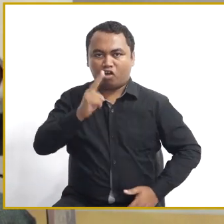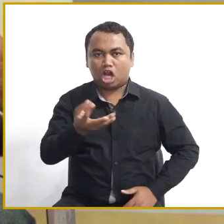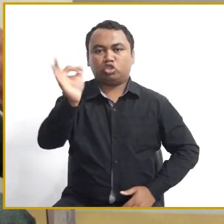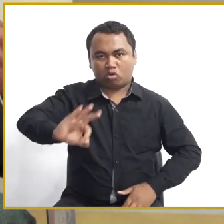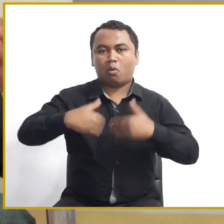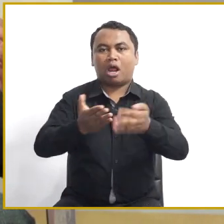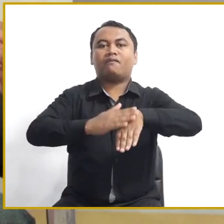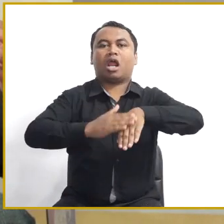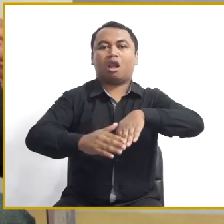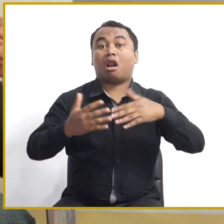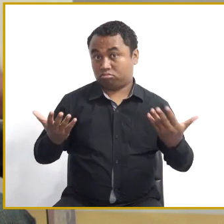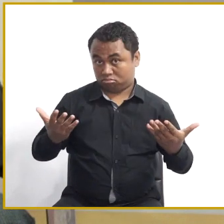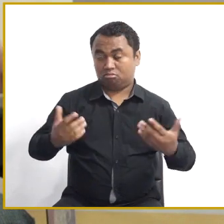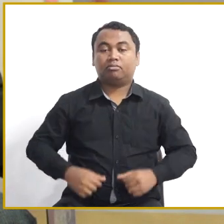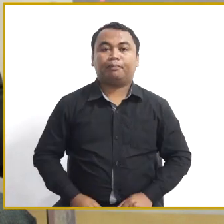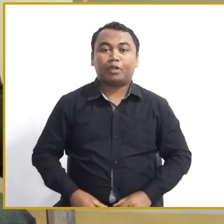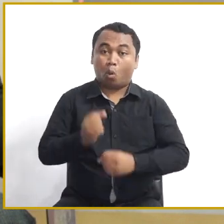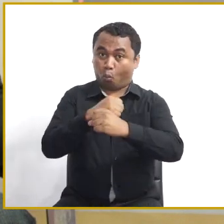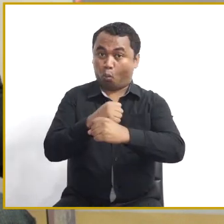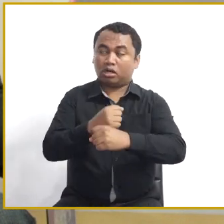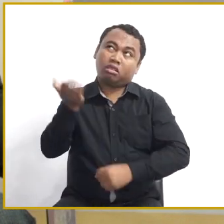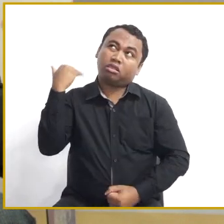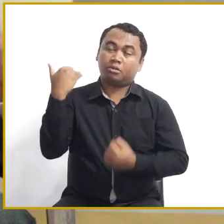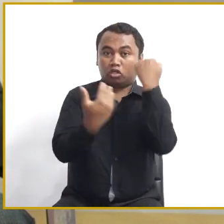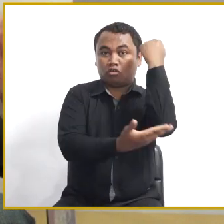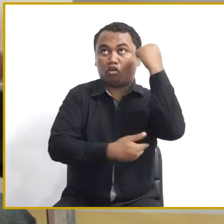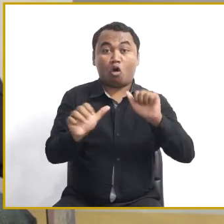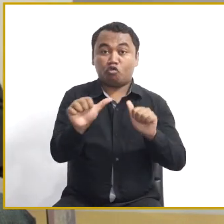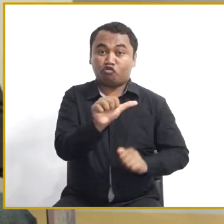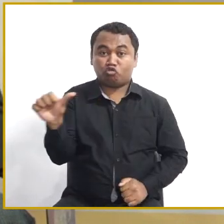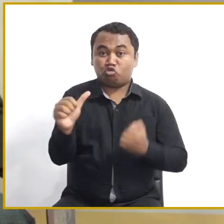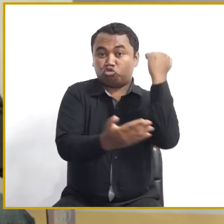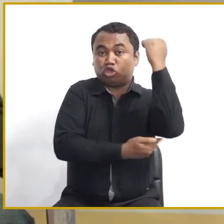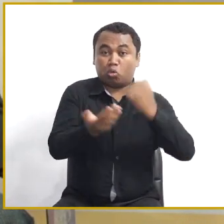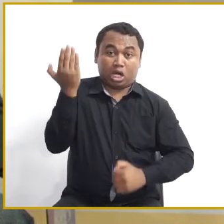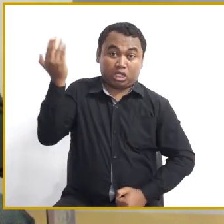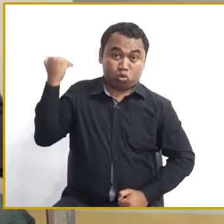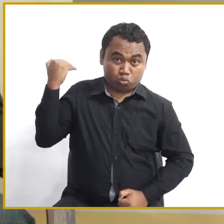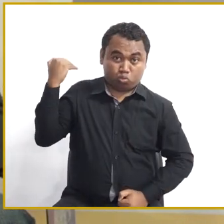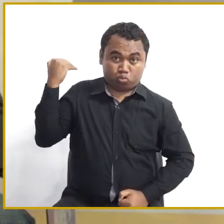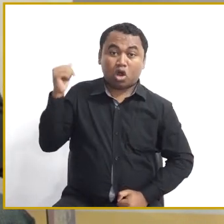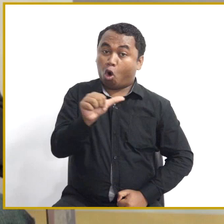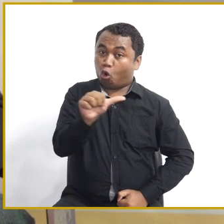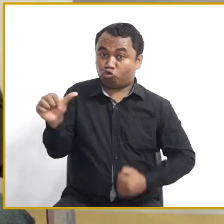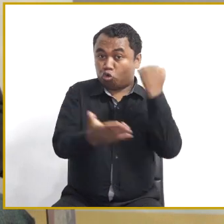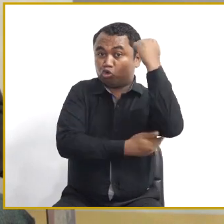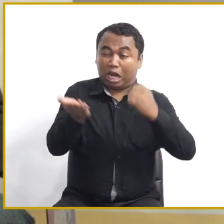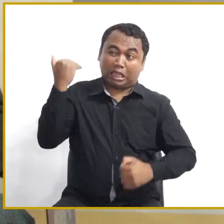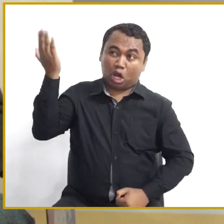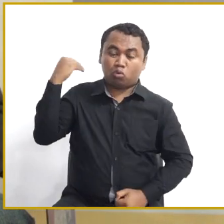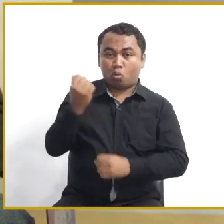raha raisiko fotsiny aho folo taona lasa rehefa manao fangatahana ianao resaka